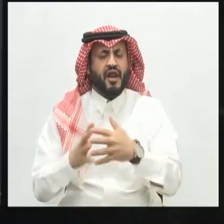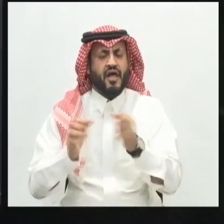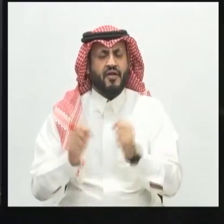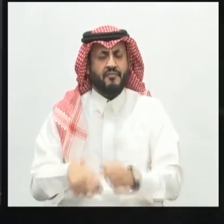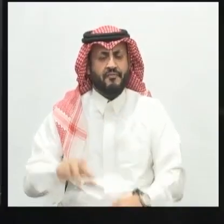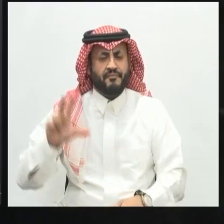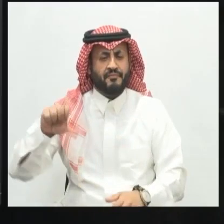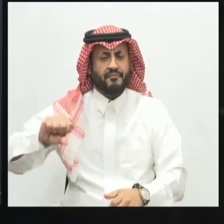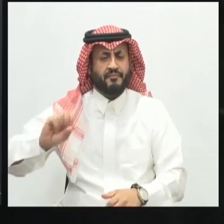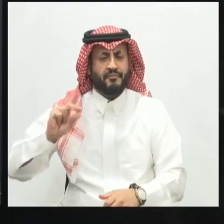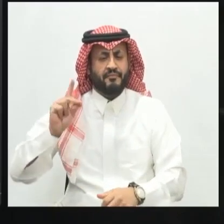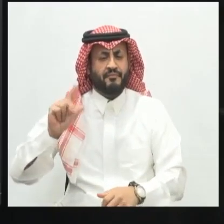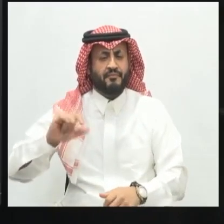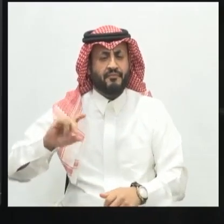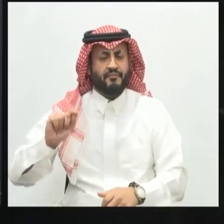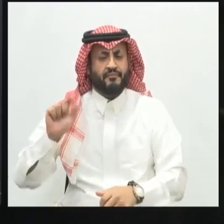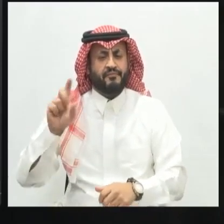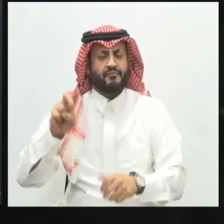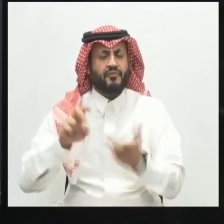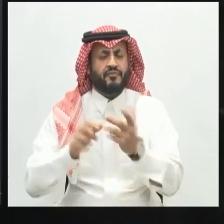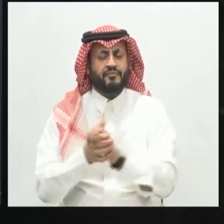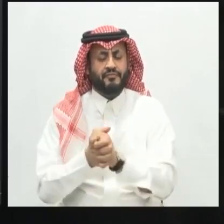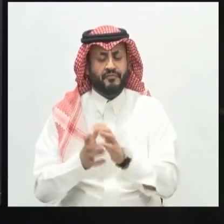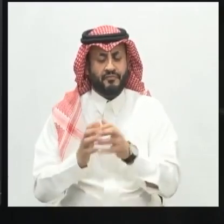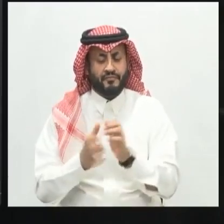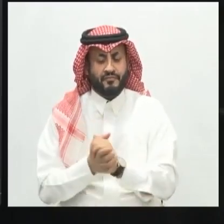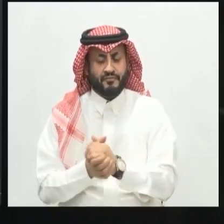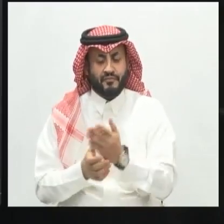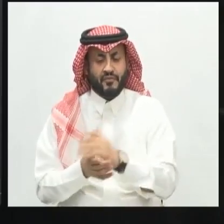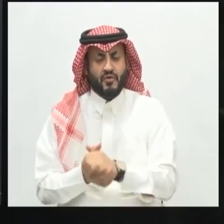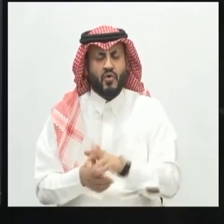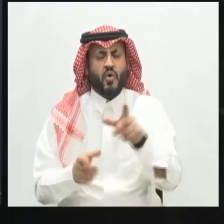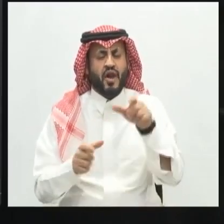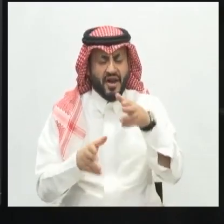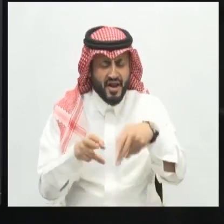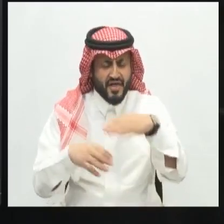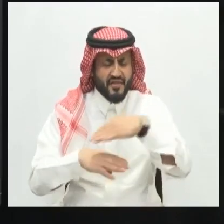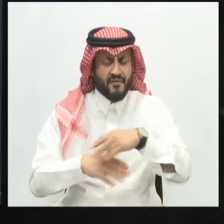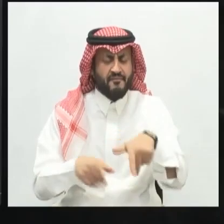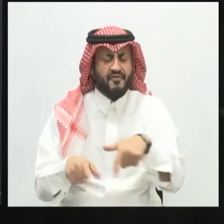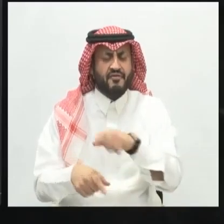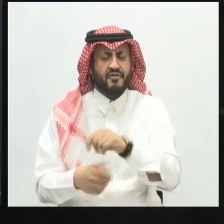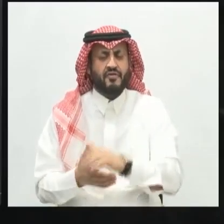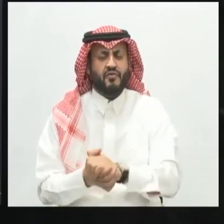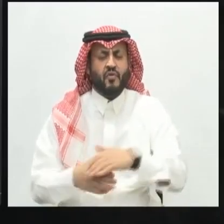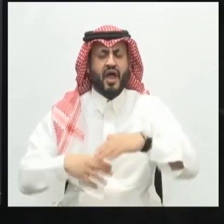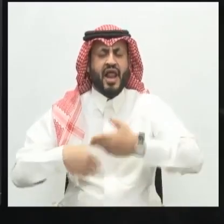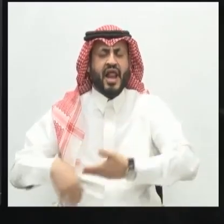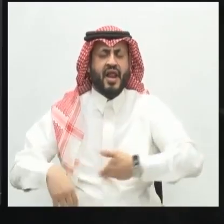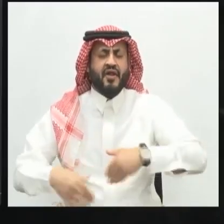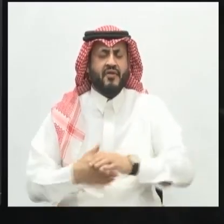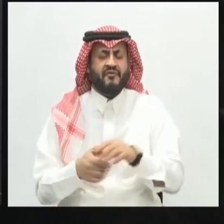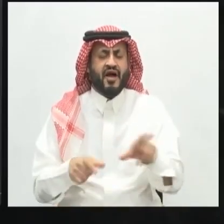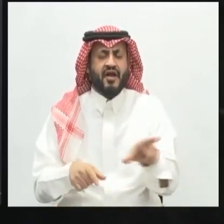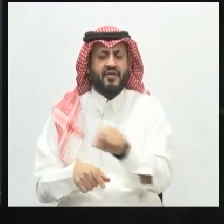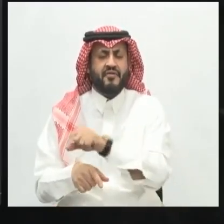بالوظيفه بارك الله فيكم مبدع لكل نظام وظيفه تؤدي الى الاشباع والتناسق